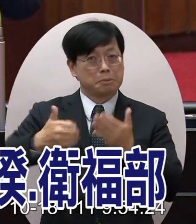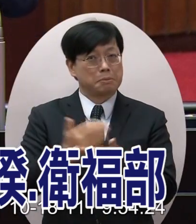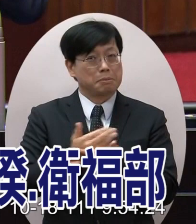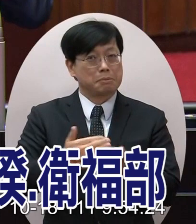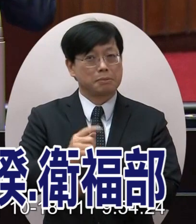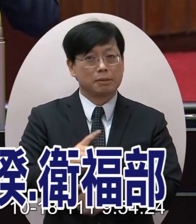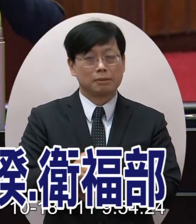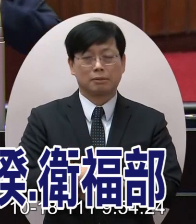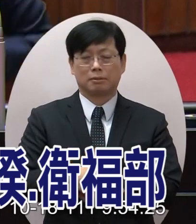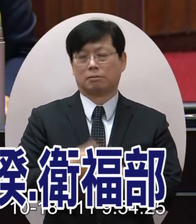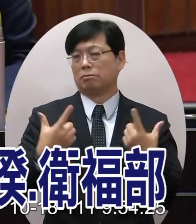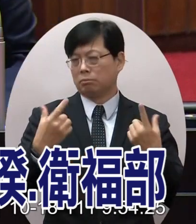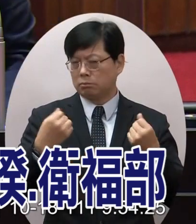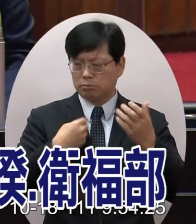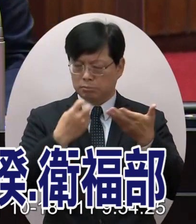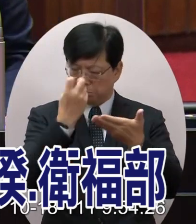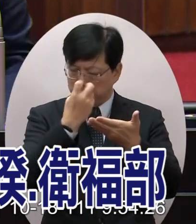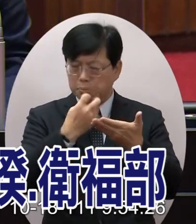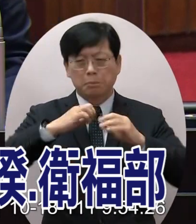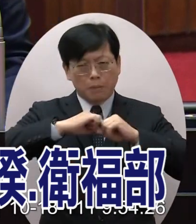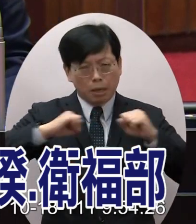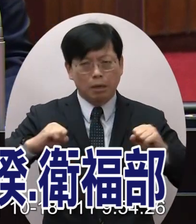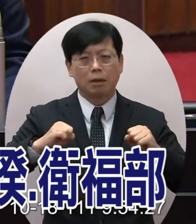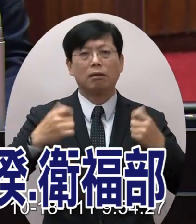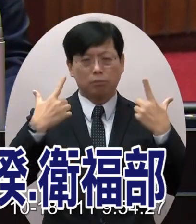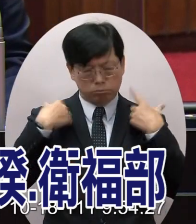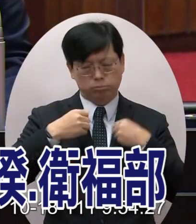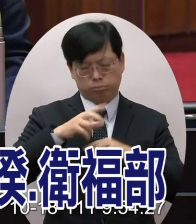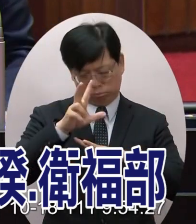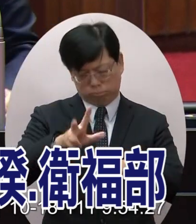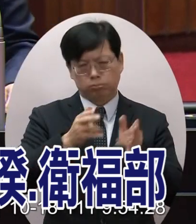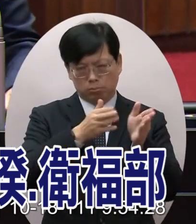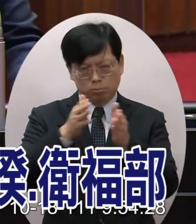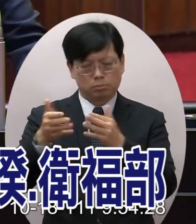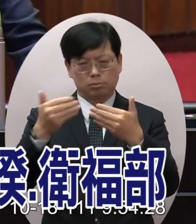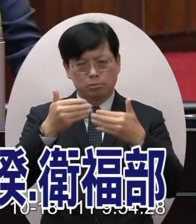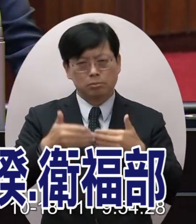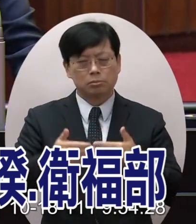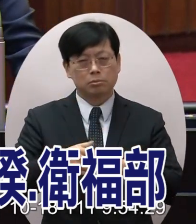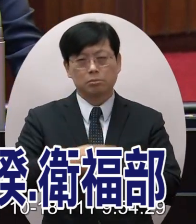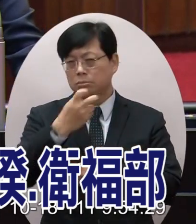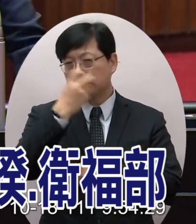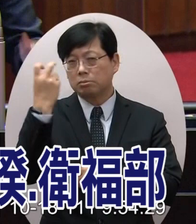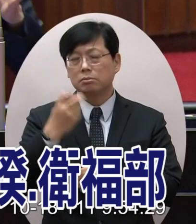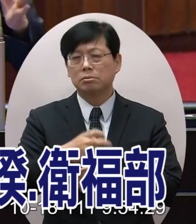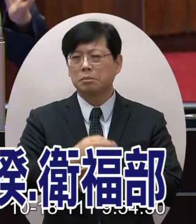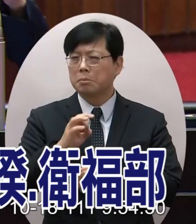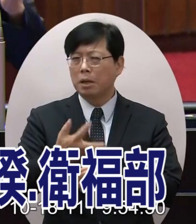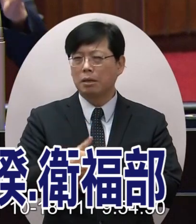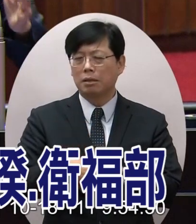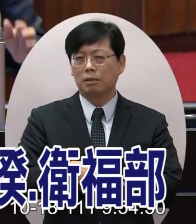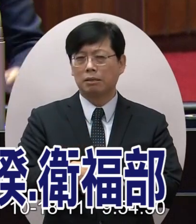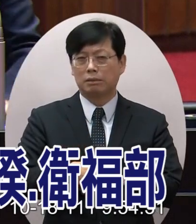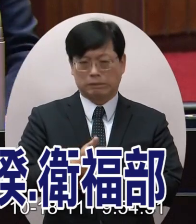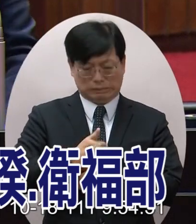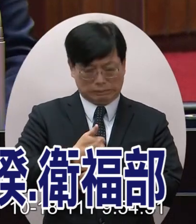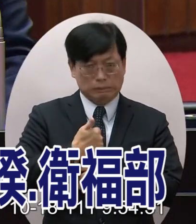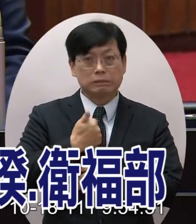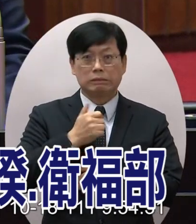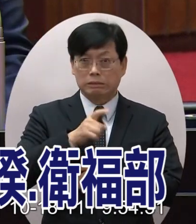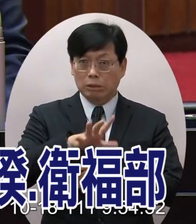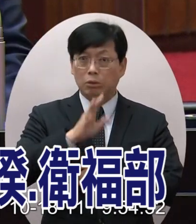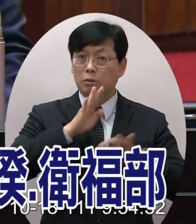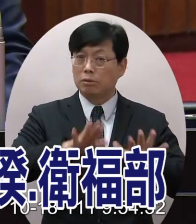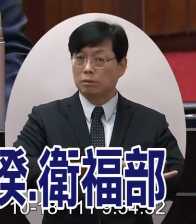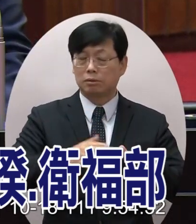时候呢，我也进去看。你知道我一向是就事论事的人，但我进去看的时候呢，为什么真的有